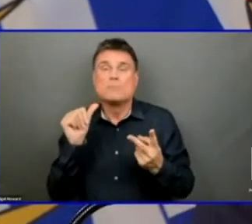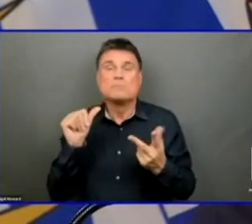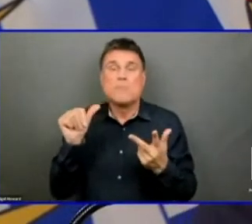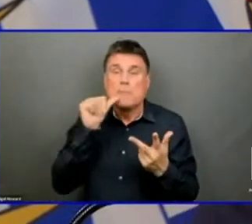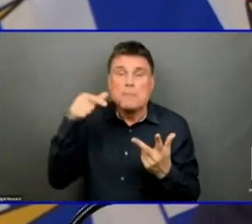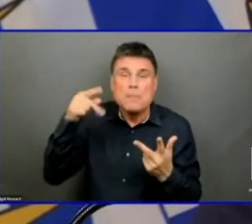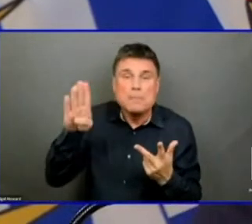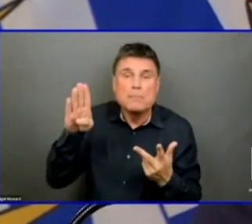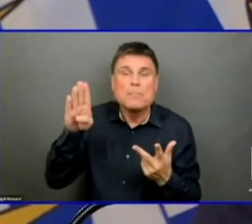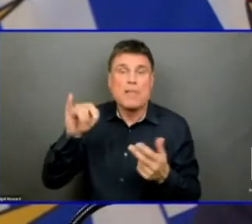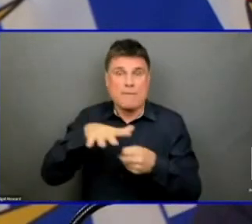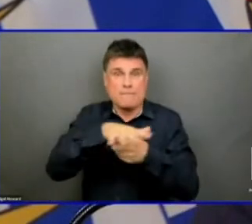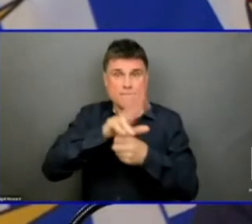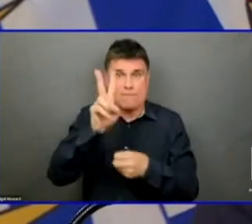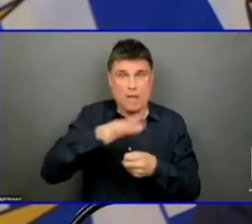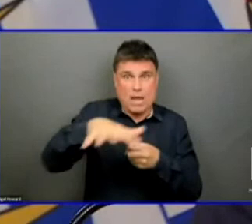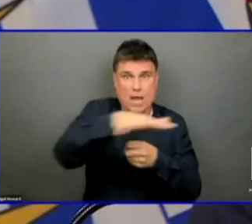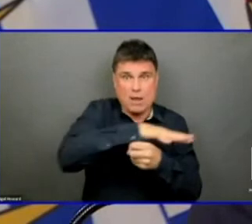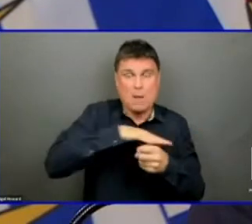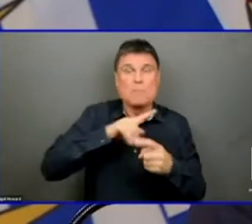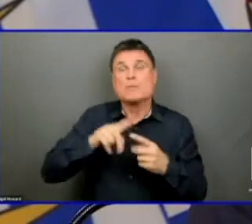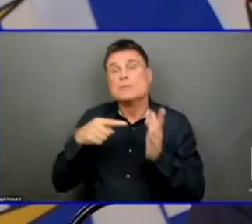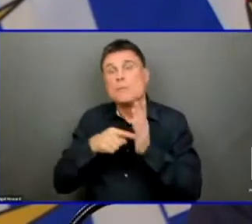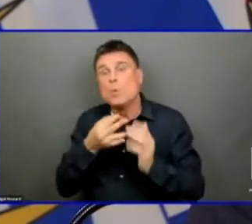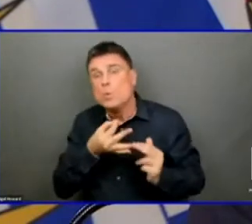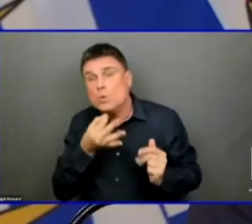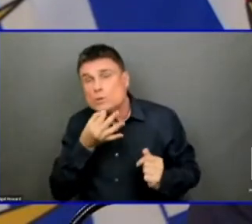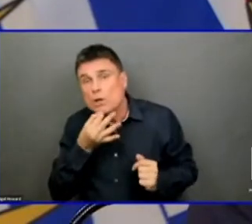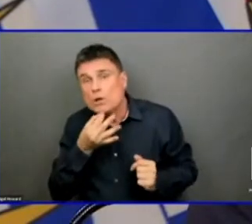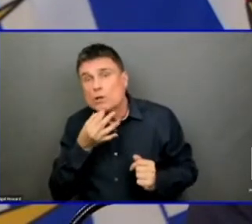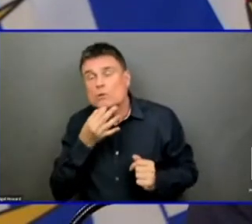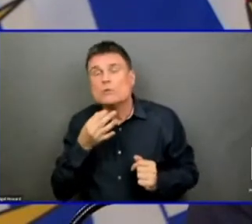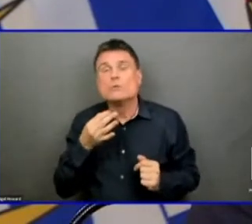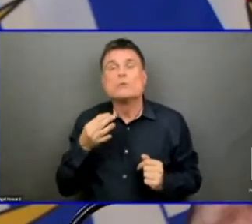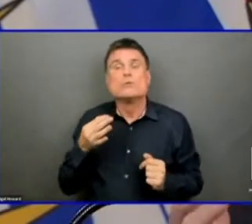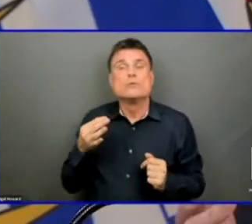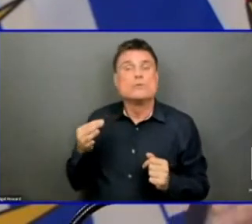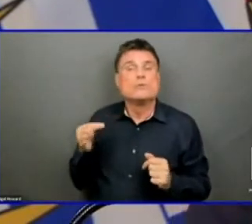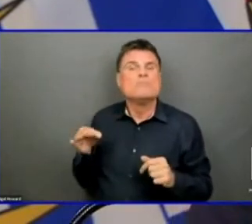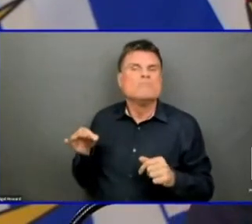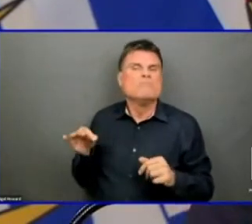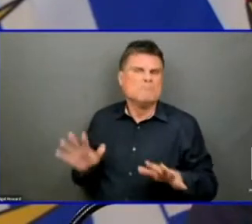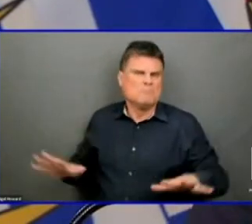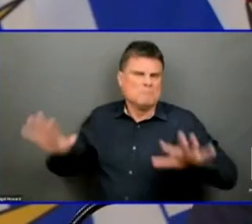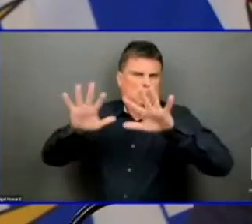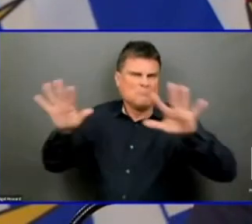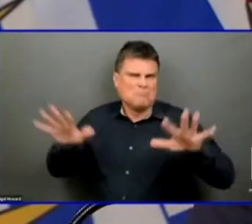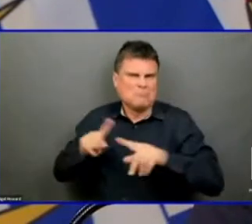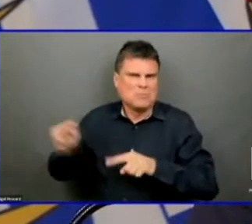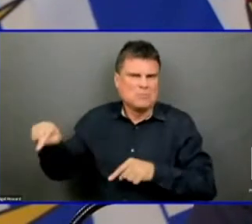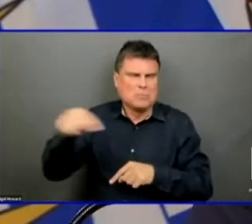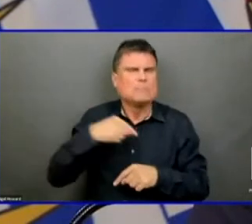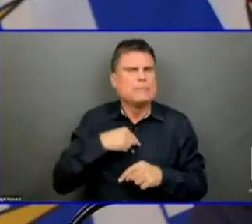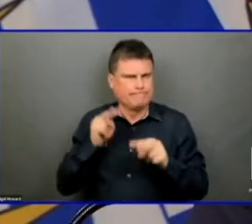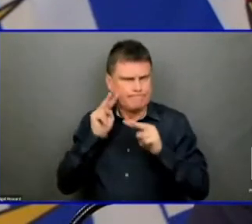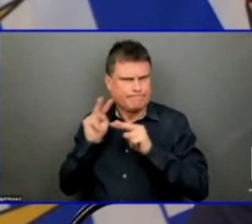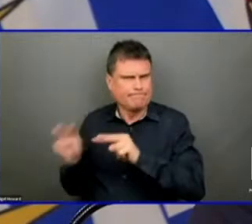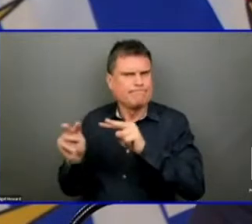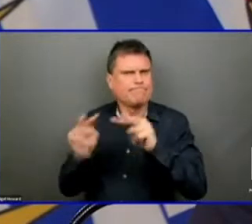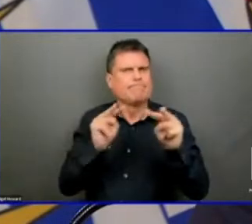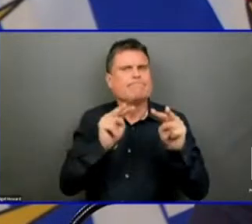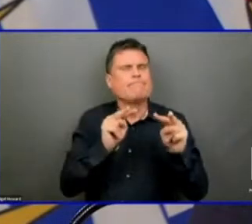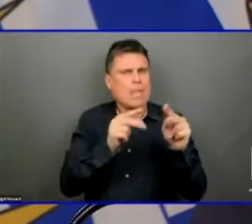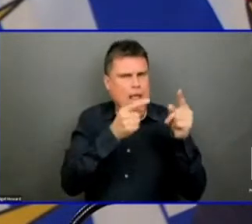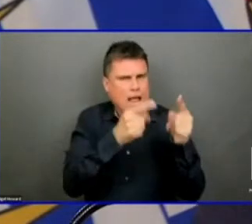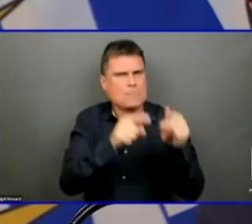华这些 Also 地 large 方 part in Fraser Health. So it 还 was a 有菲沙 combination 地 of 区 things, and 很大的部分地 consultation 区 with the restaurant 主